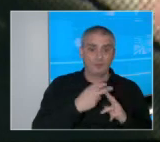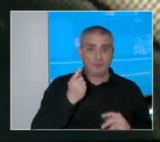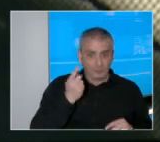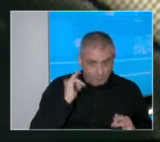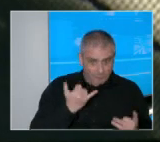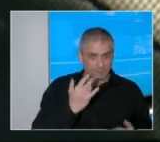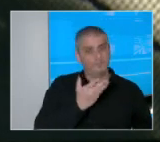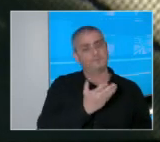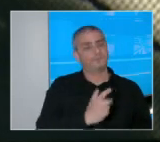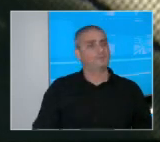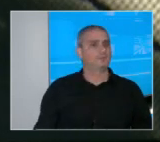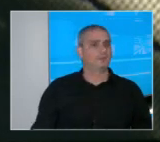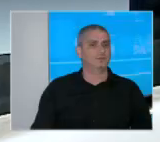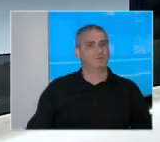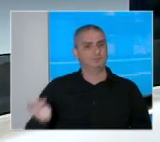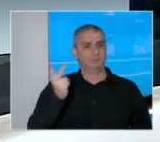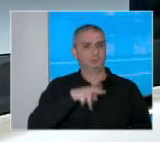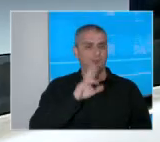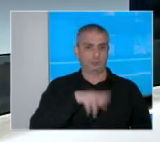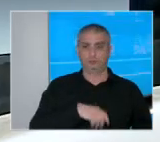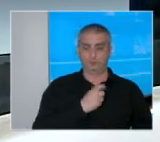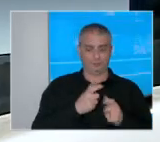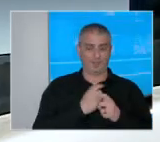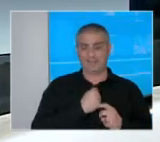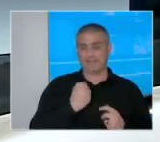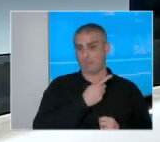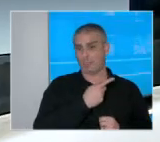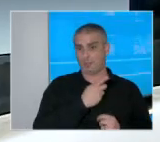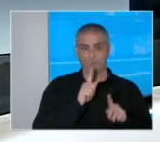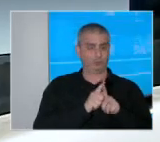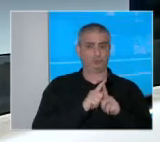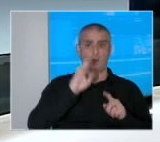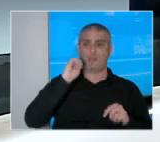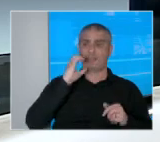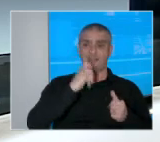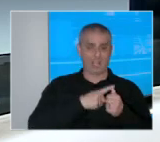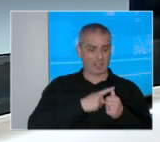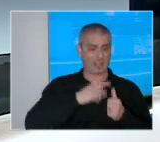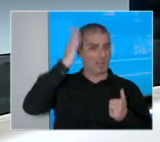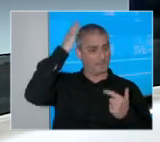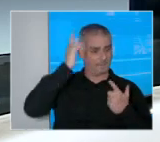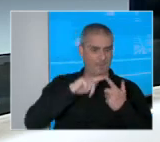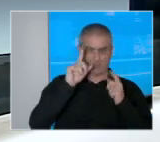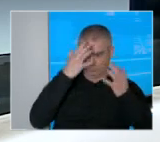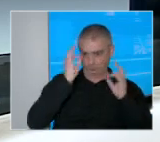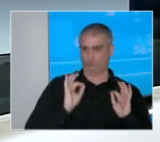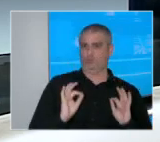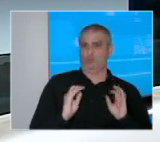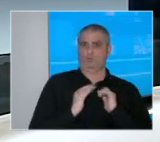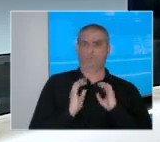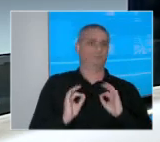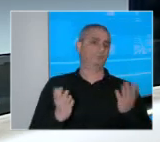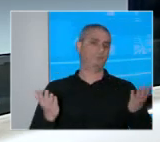אמרתי במפורש, אבל בסדר. מהצד השני, יש את ימינה, ששם יש לך אנשים כמו מתן כהנה, בנט, אנשים ראויים בכל פני